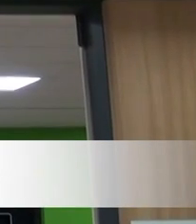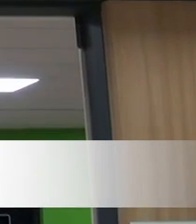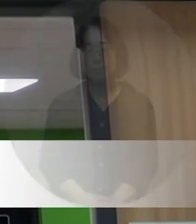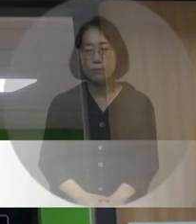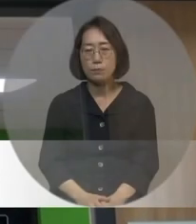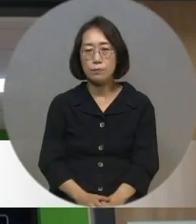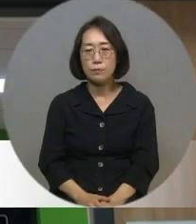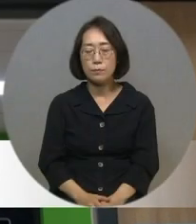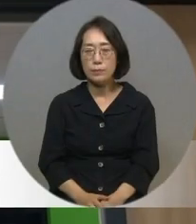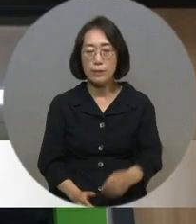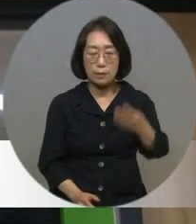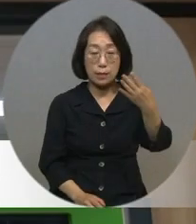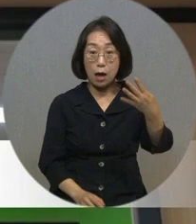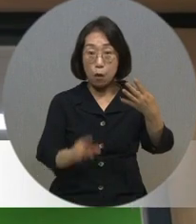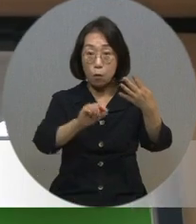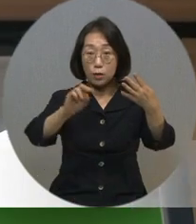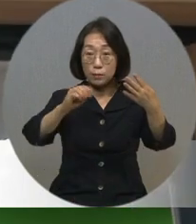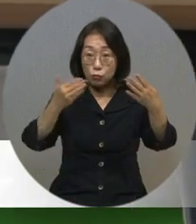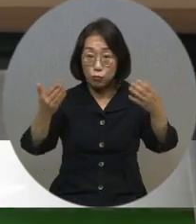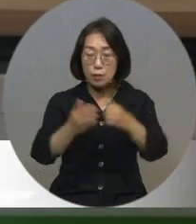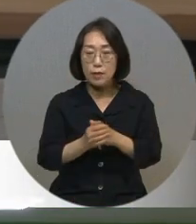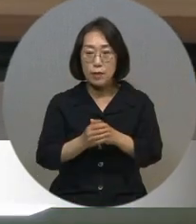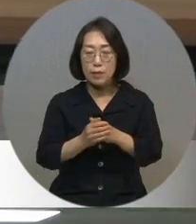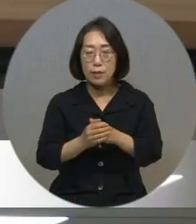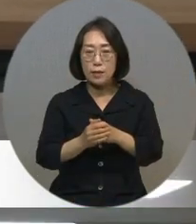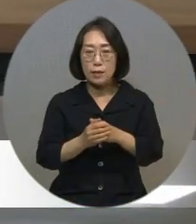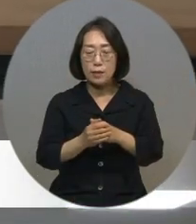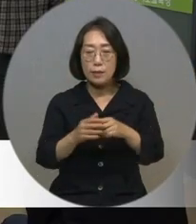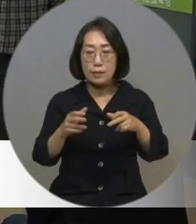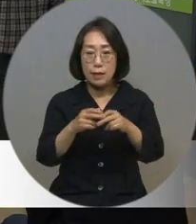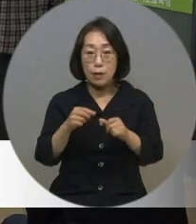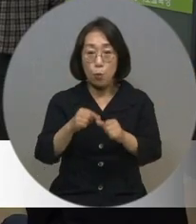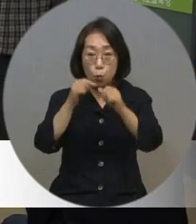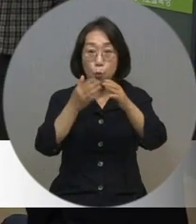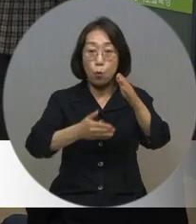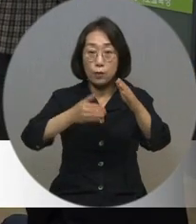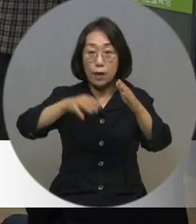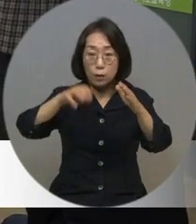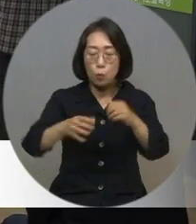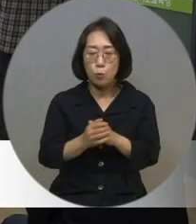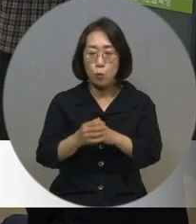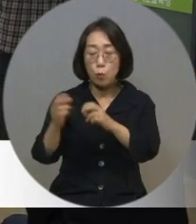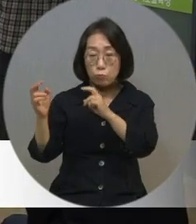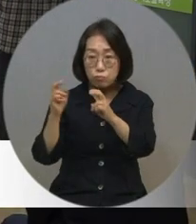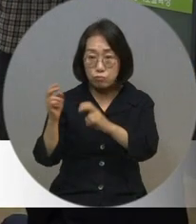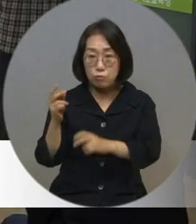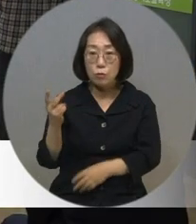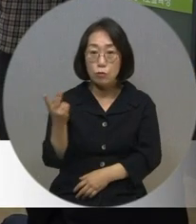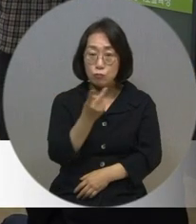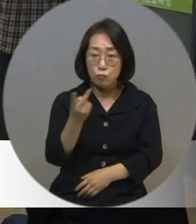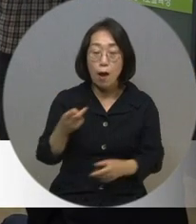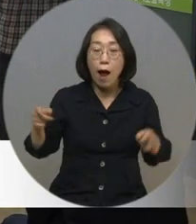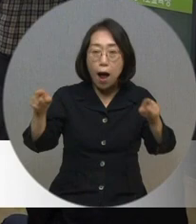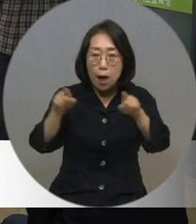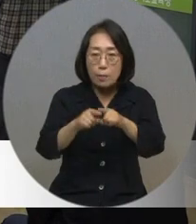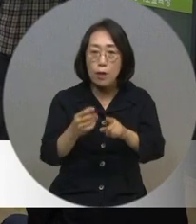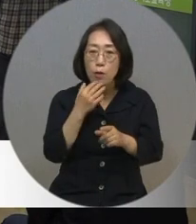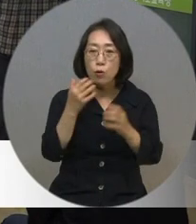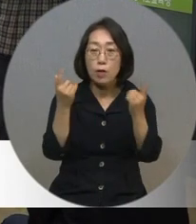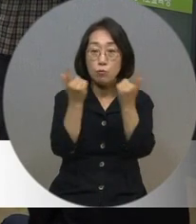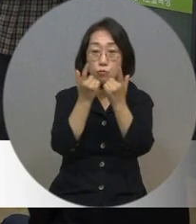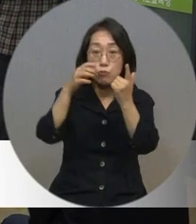지난달 29일 한국장애인고용공단 경기북부지사와 주식회사 브이리스 VR은 경기북부